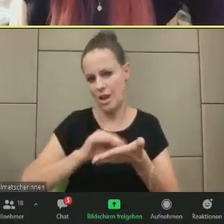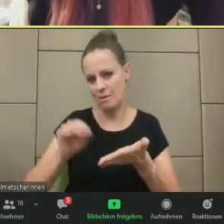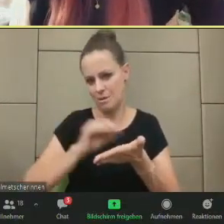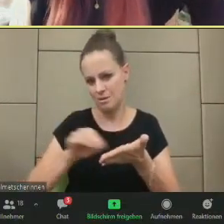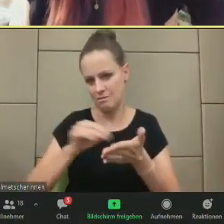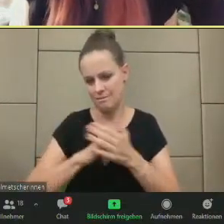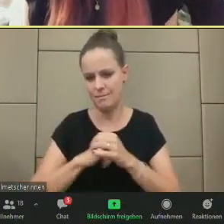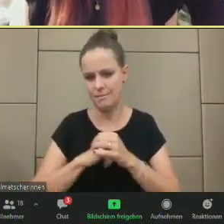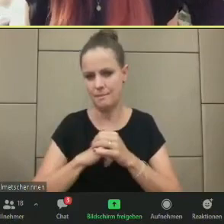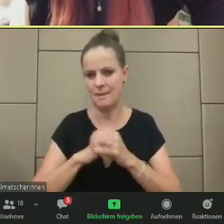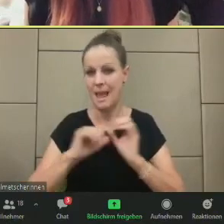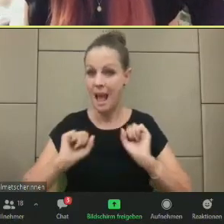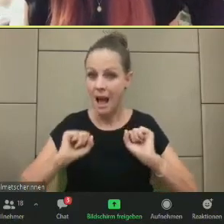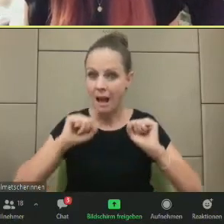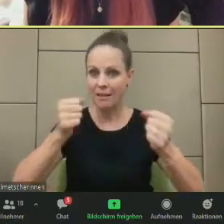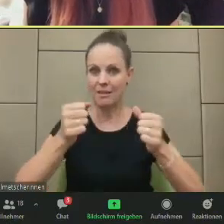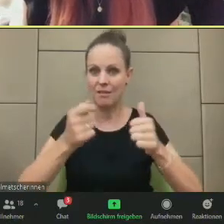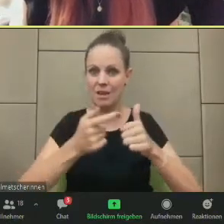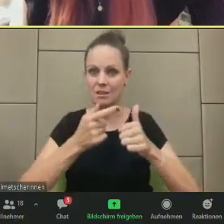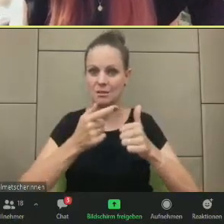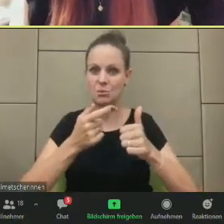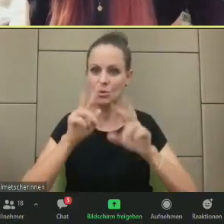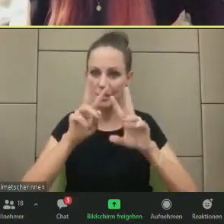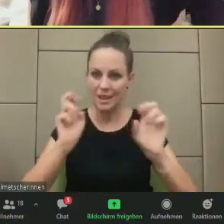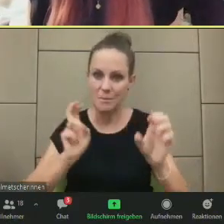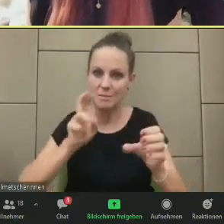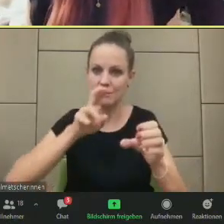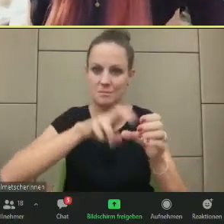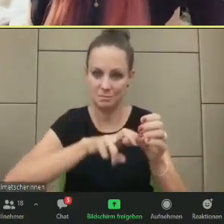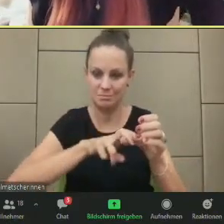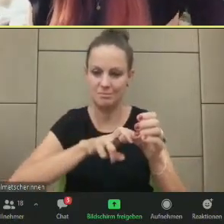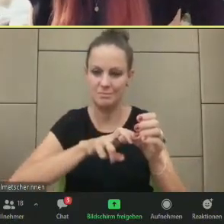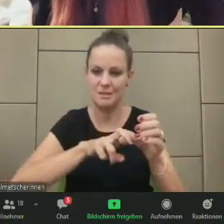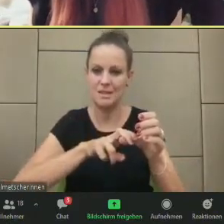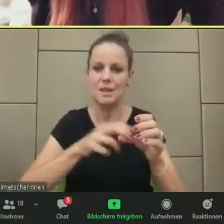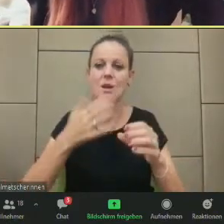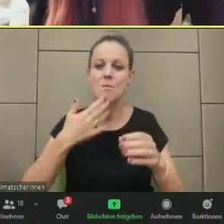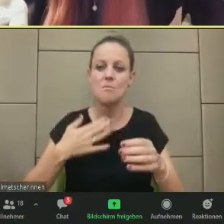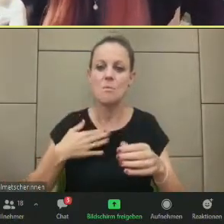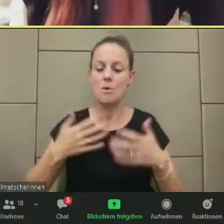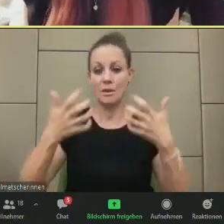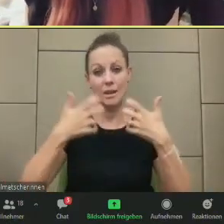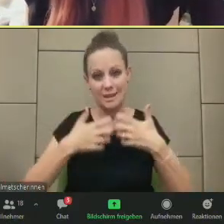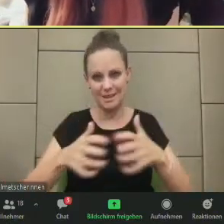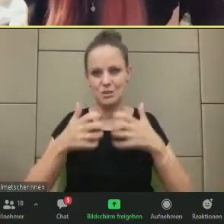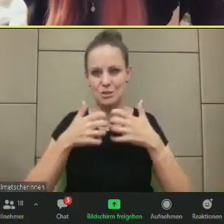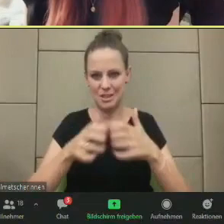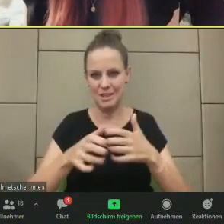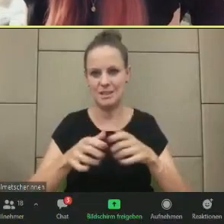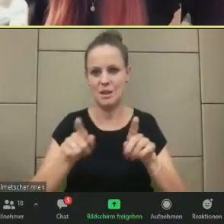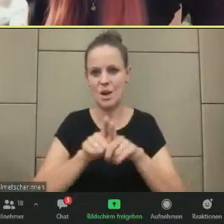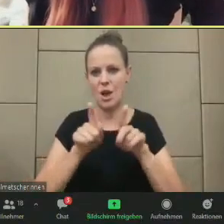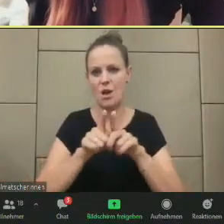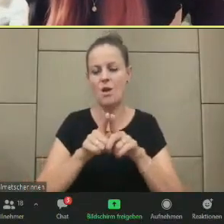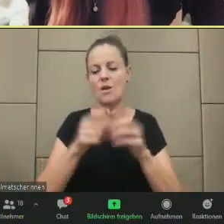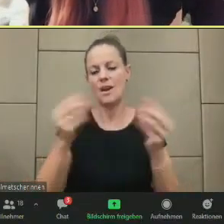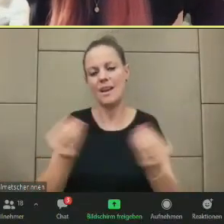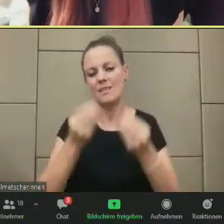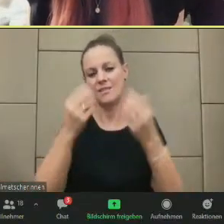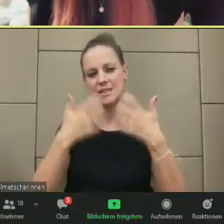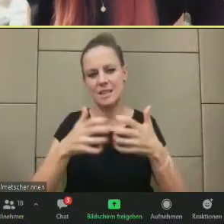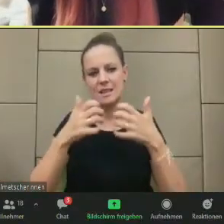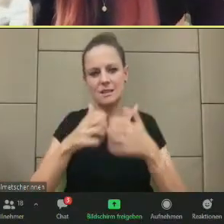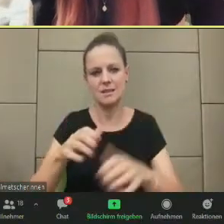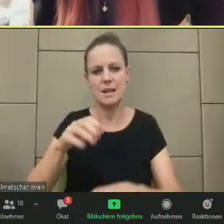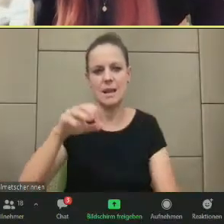ganzen Aktivismus und in dieses ganze Thema einsteige, würde ich Ihnen gerne mal meine Geschichte erzählen und ein bisschen etwas erzählen zu